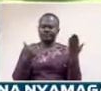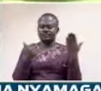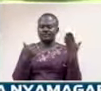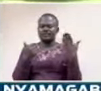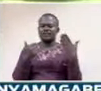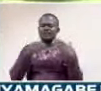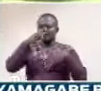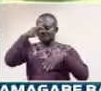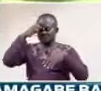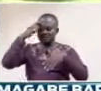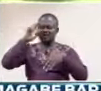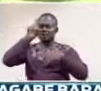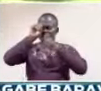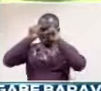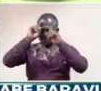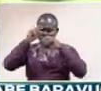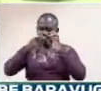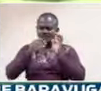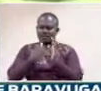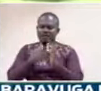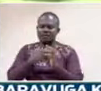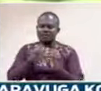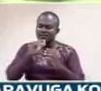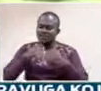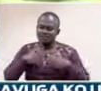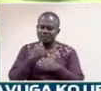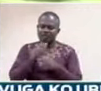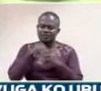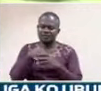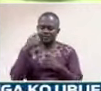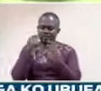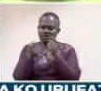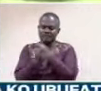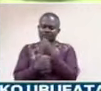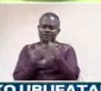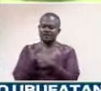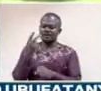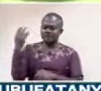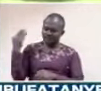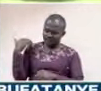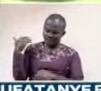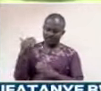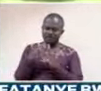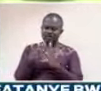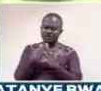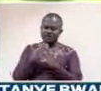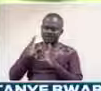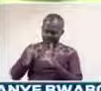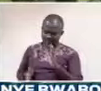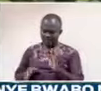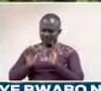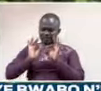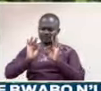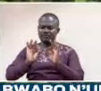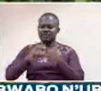impamvu, bafitemo amazu ariko babujijwe kuyakoreramo, ariko twabonye impinduka mu myaka ibiri ishize. Umujyi wa Huye uragenda urasusurukura